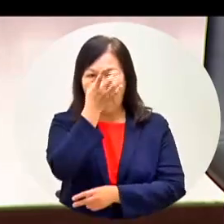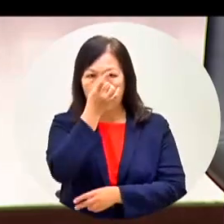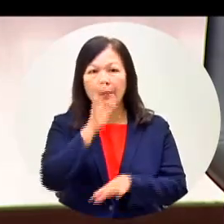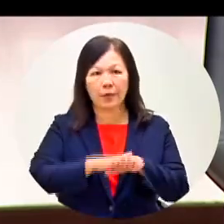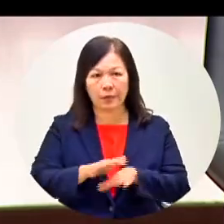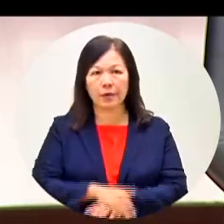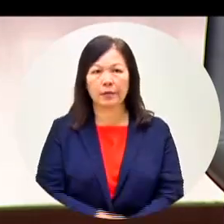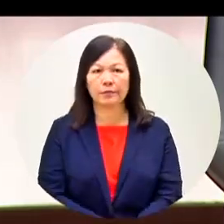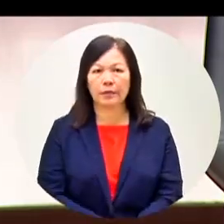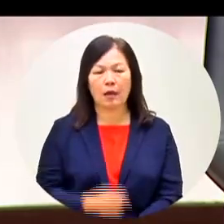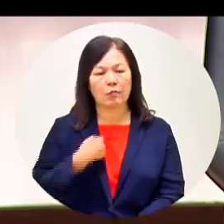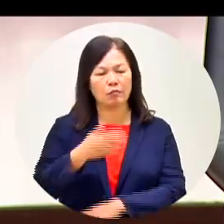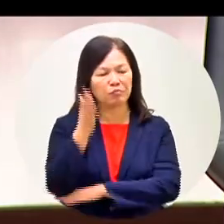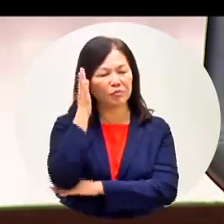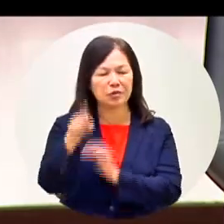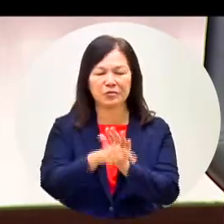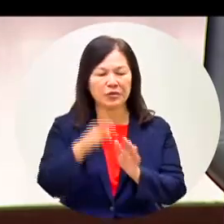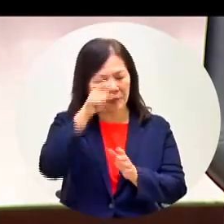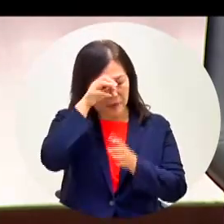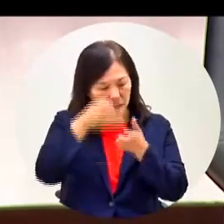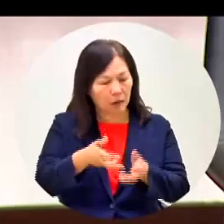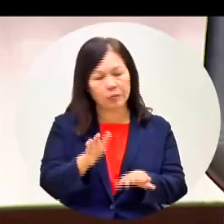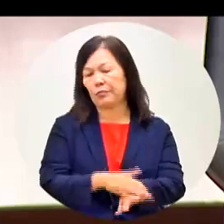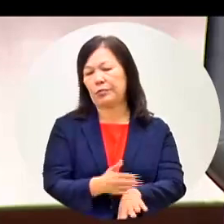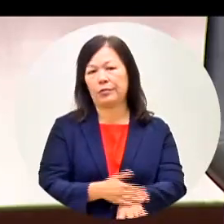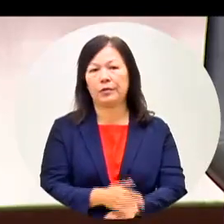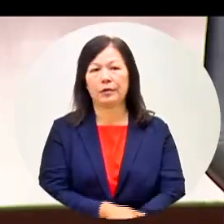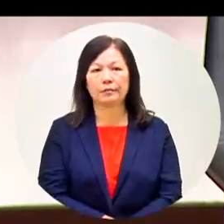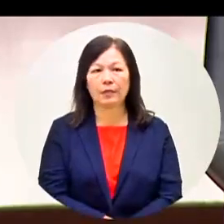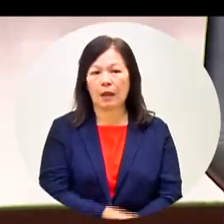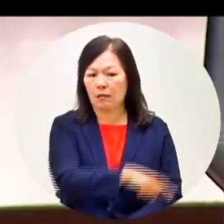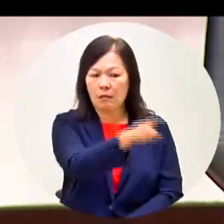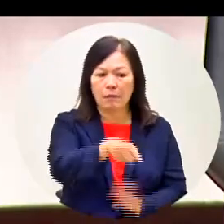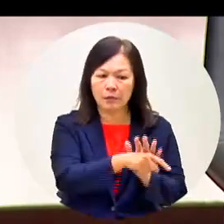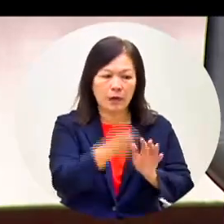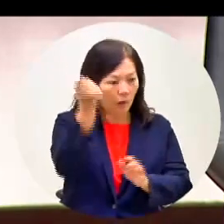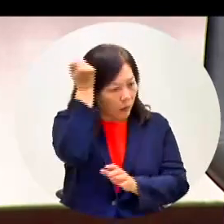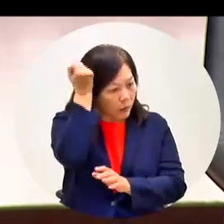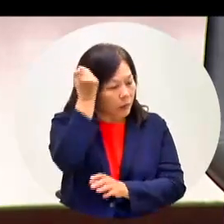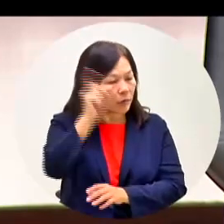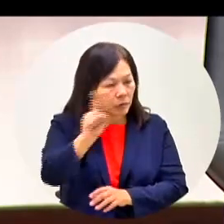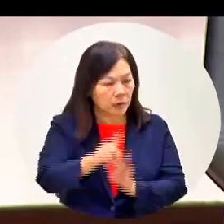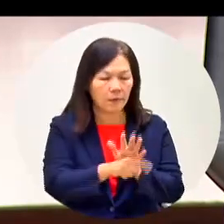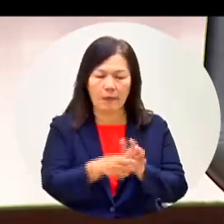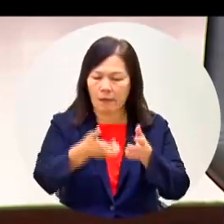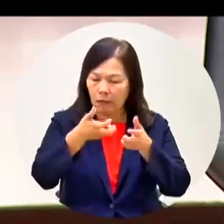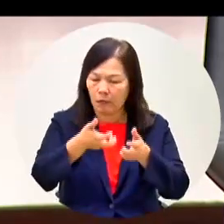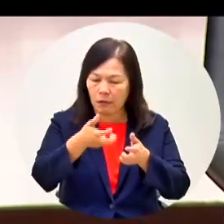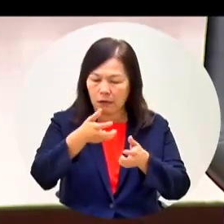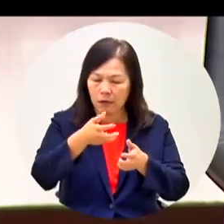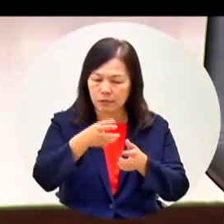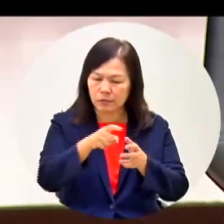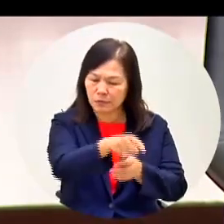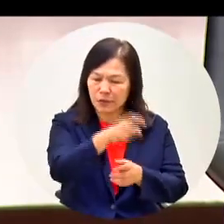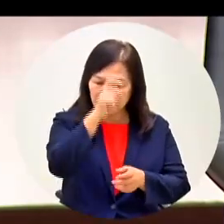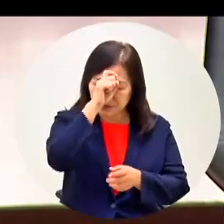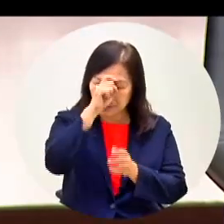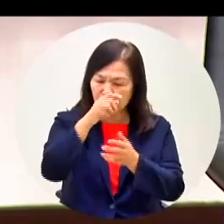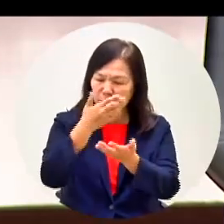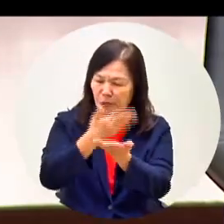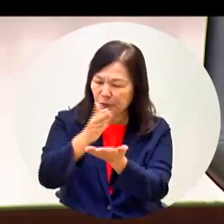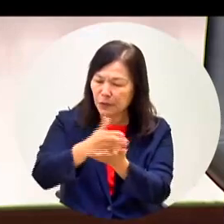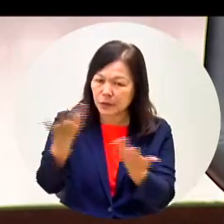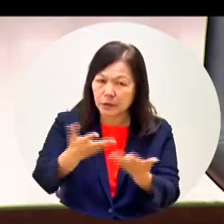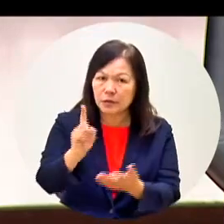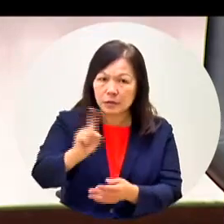视人民的痛苦在哪里，不愿意去正视市民希望你们解决的问题在哪里。所以我觉